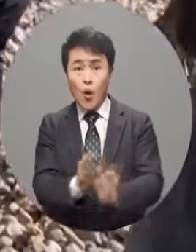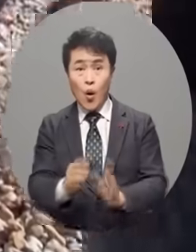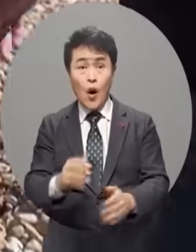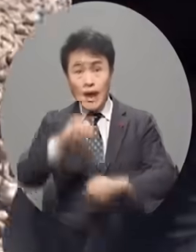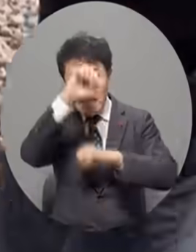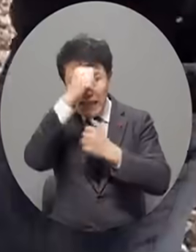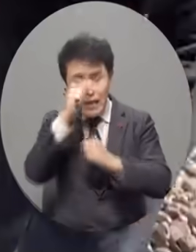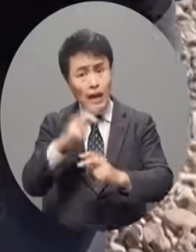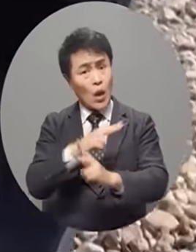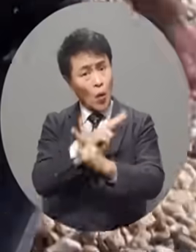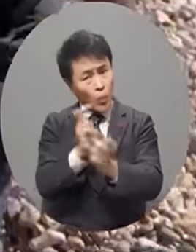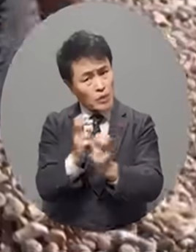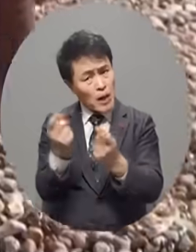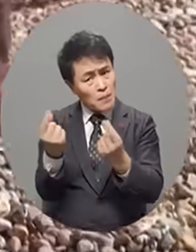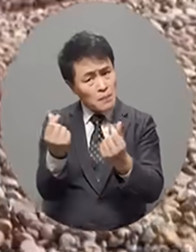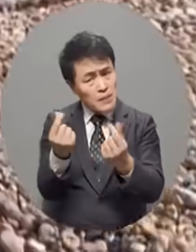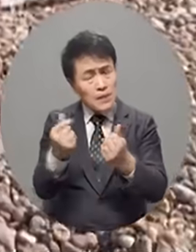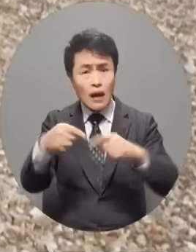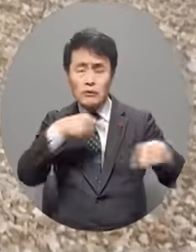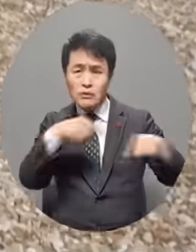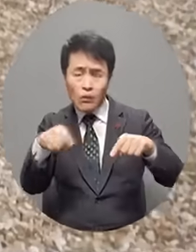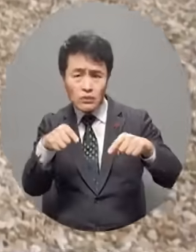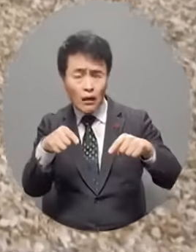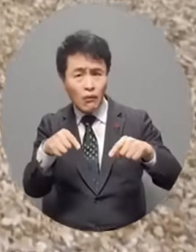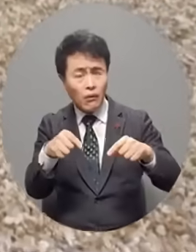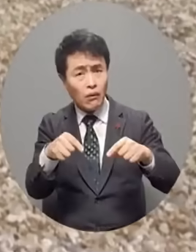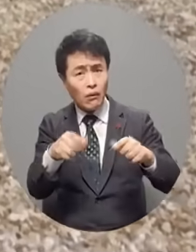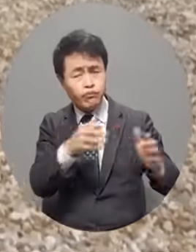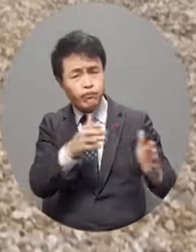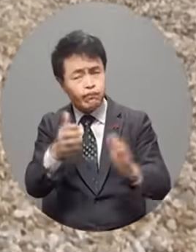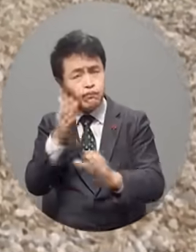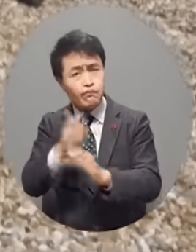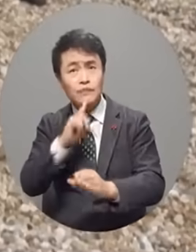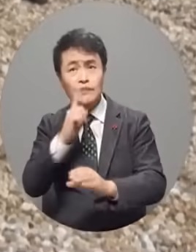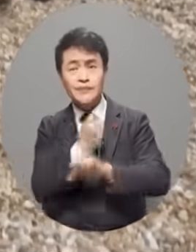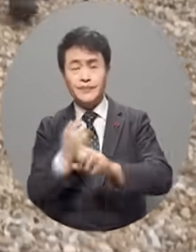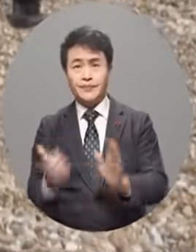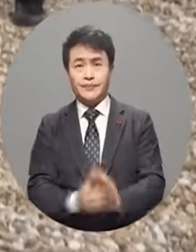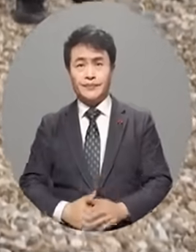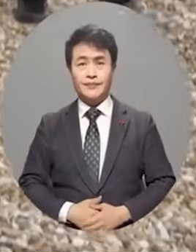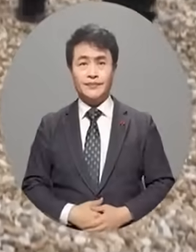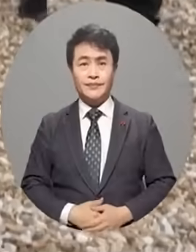비슷한 정책을 만지작거리고 있습니다. MBC 뉴스 임경화입니다.